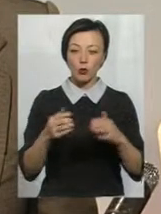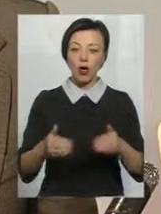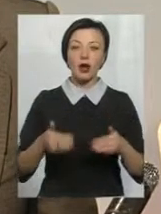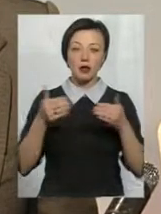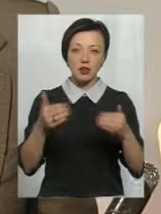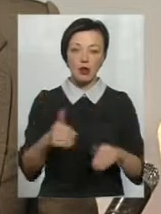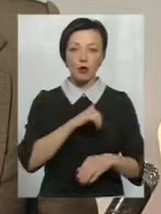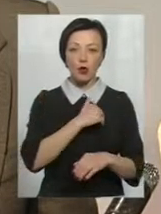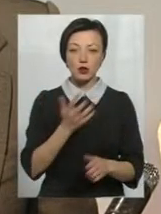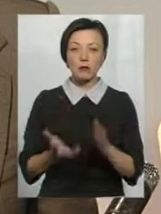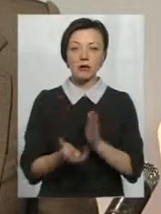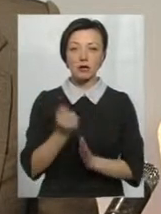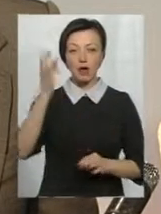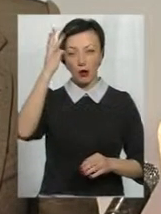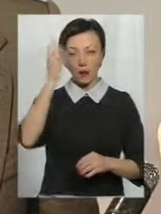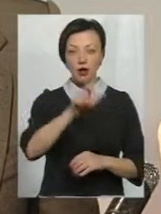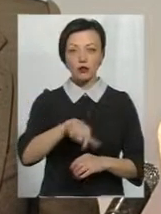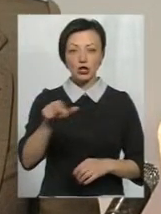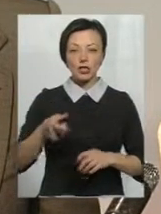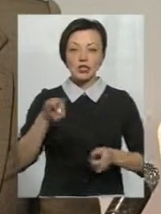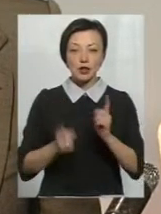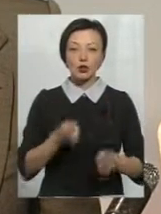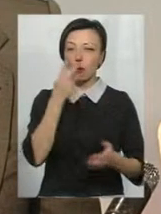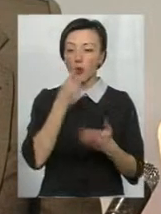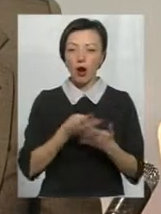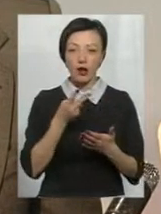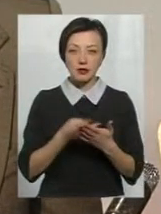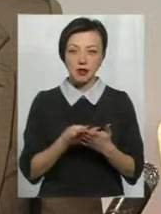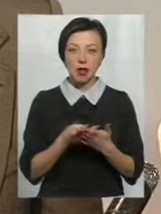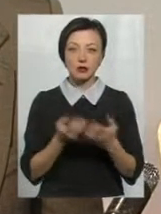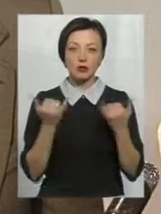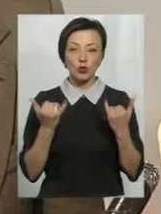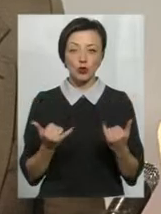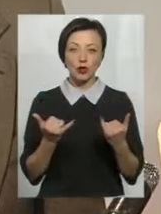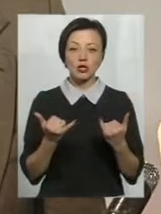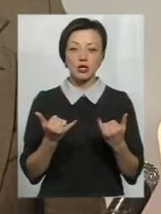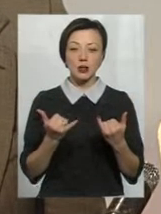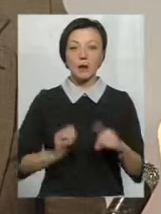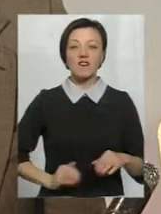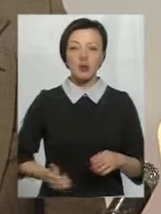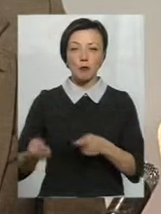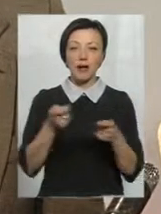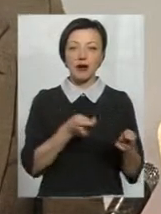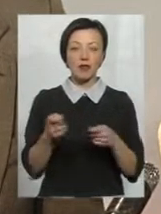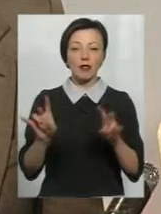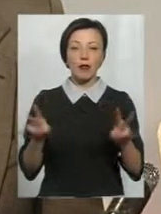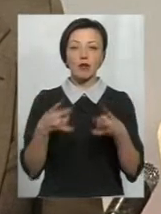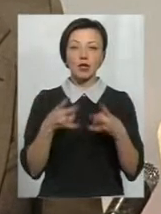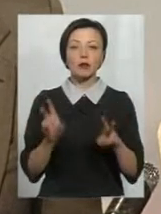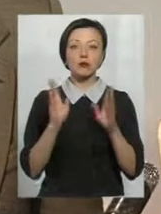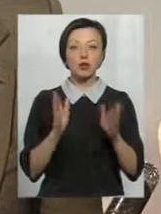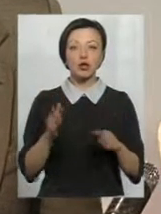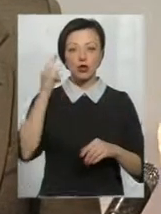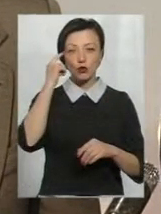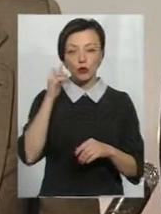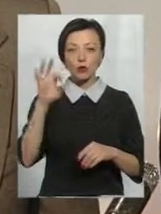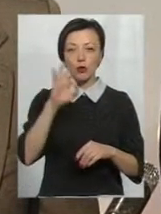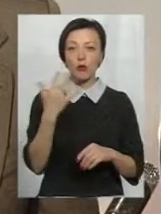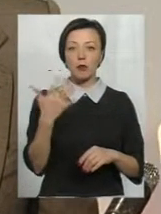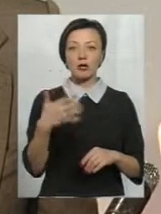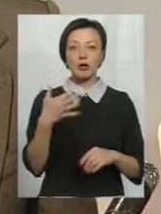також підтримки хмельничан, щоб вони дійсно показали сьогоднішнім перевізникам, що не потрібно тільки думати за